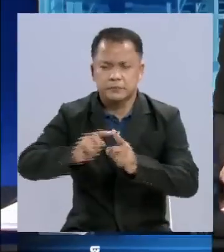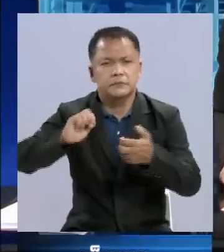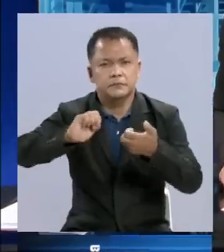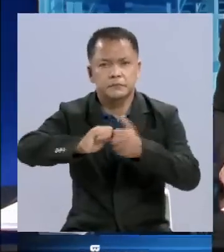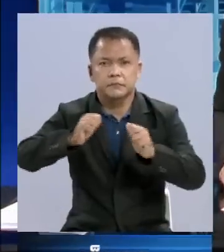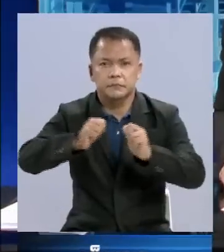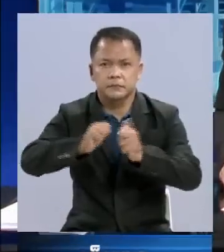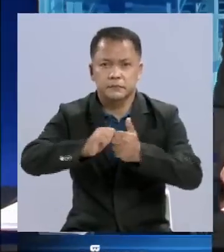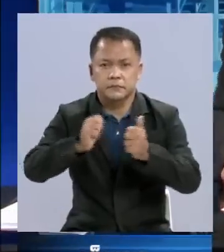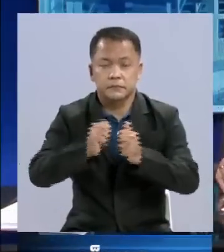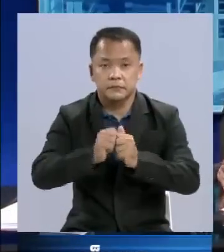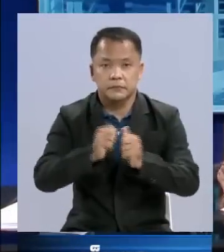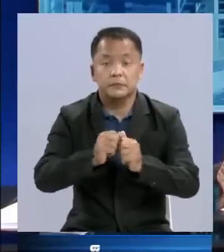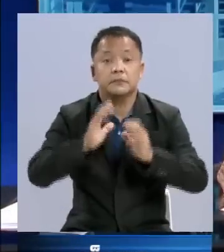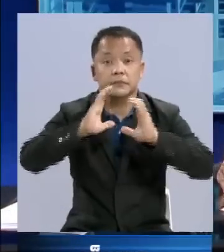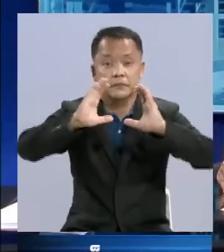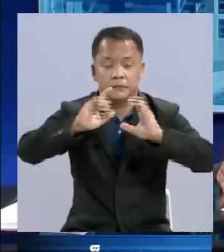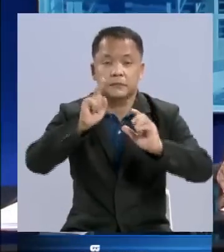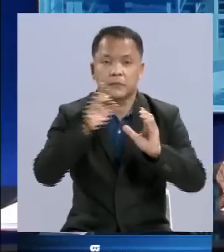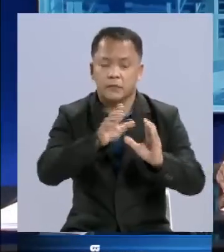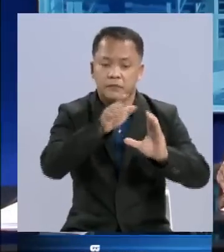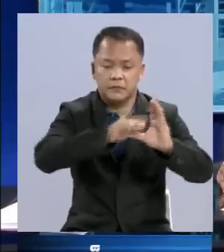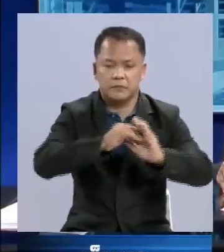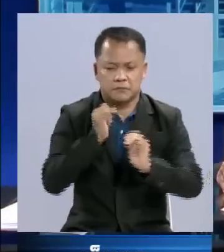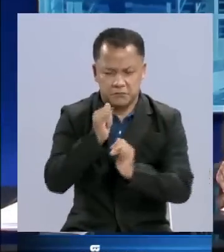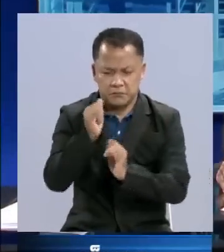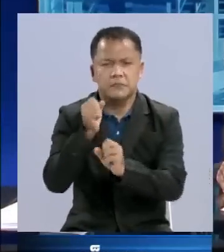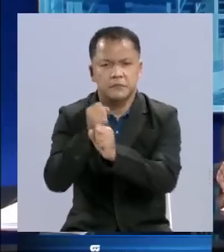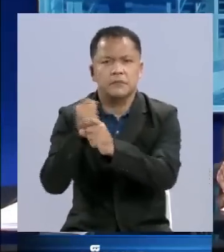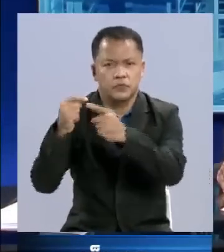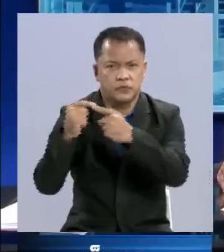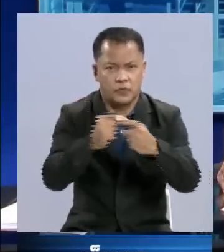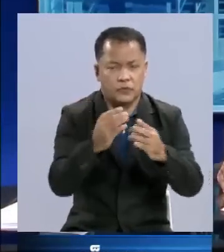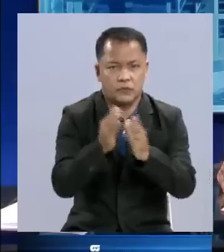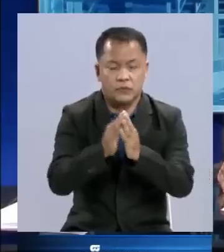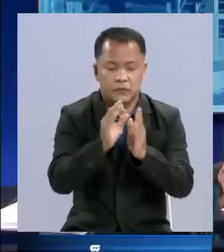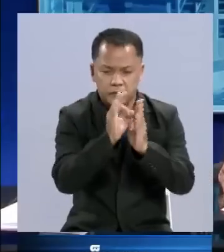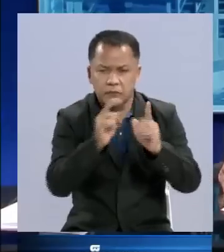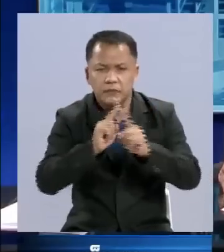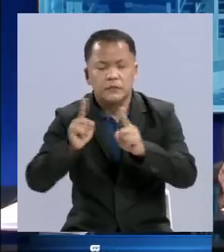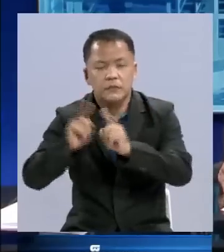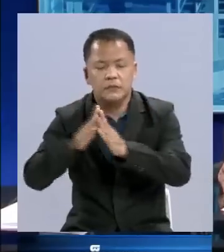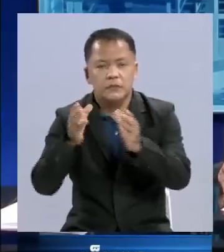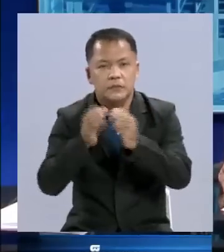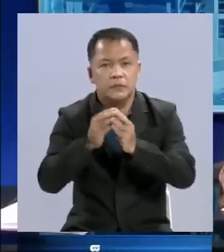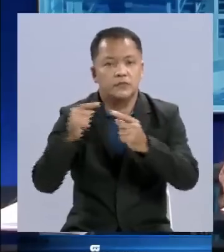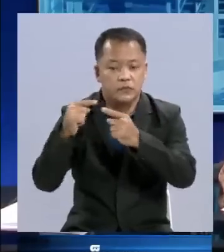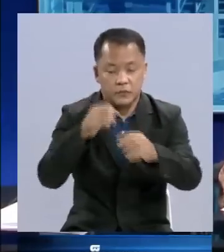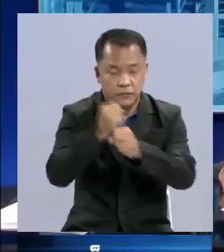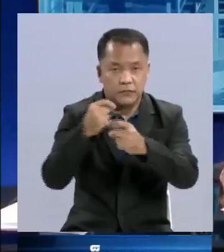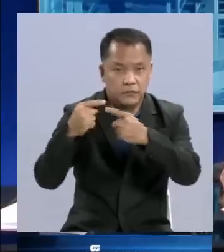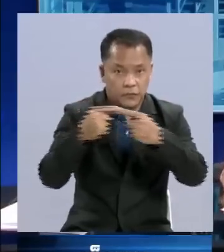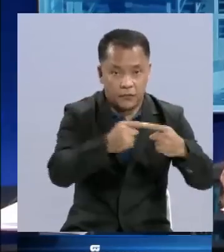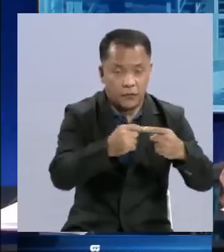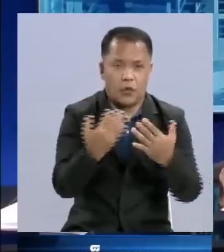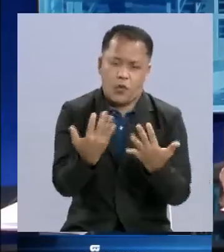แต่ตอนนี้เนี่ยว่าที่รัฐบาลของพรรคก้าวไกลก็ลุยเดินหน้าทำงานต่อเนื่องนะใน Twitter ก็มีแฮชแท็กบอกทำงานต่อ ครับ ไม่รอ